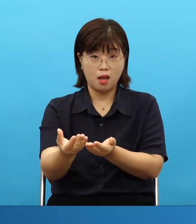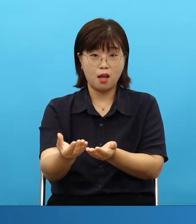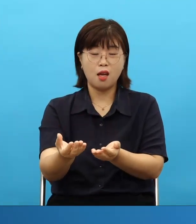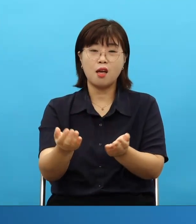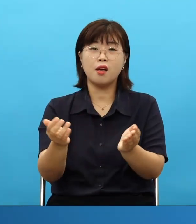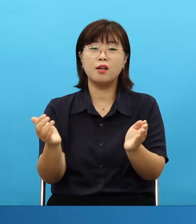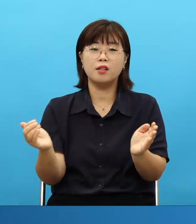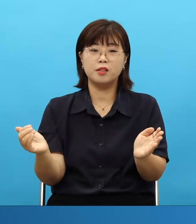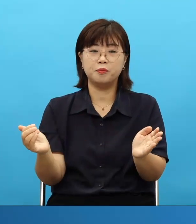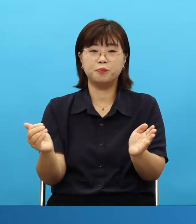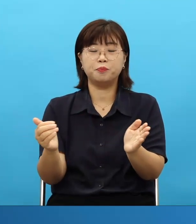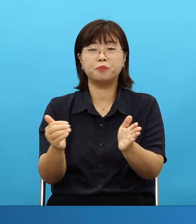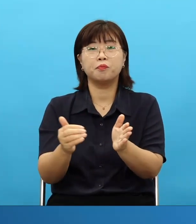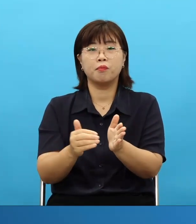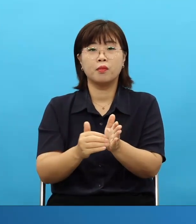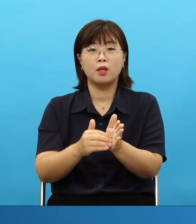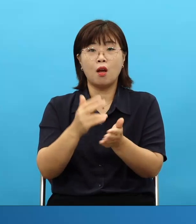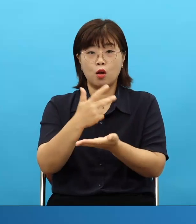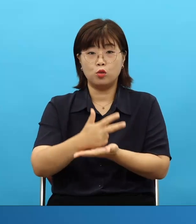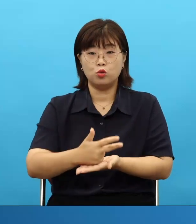풀었네.